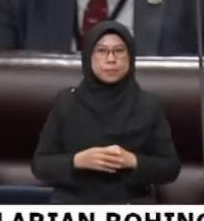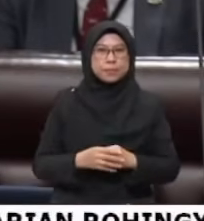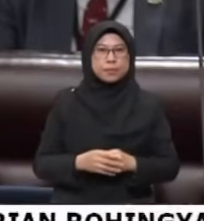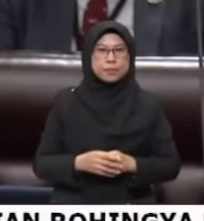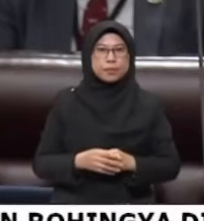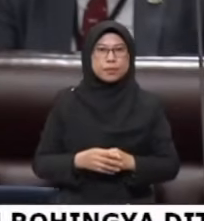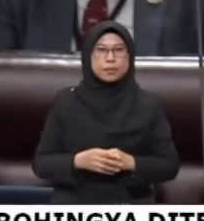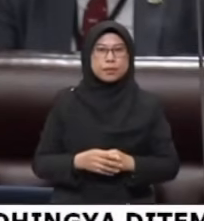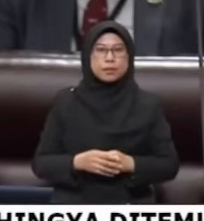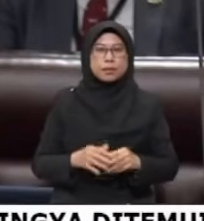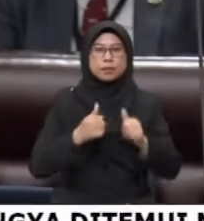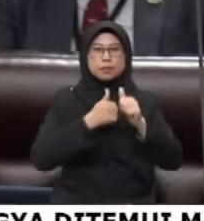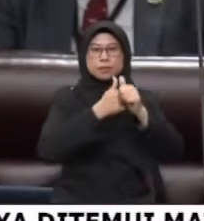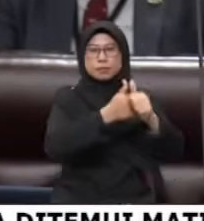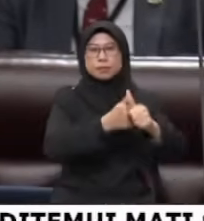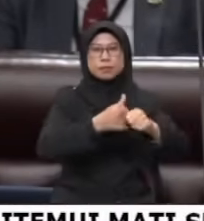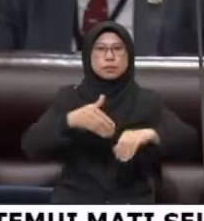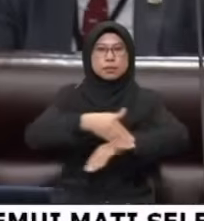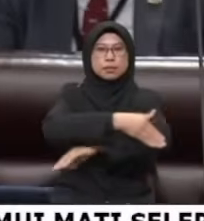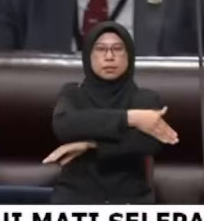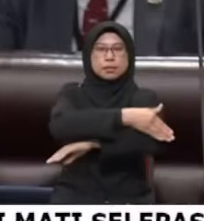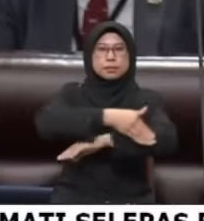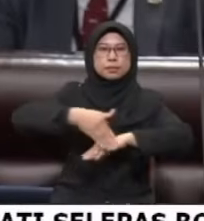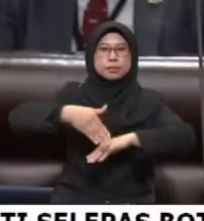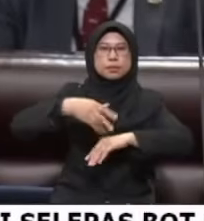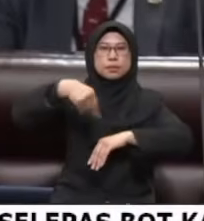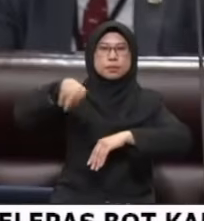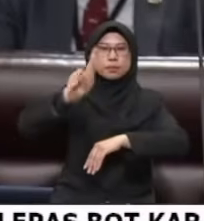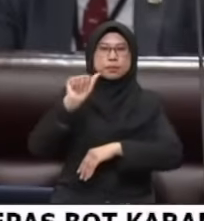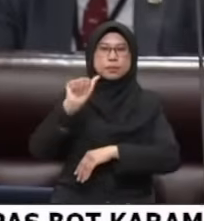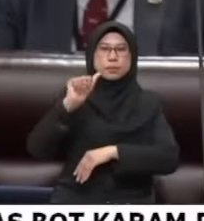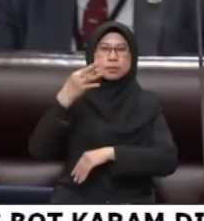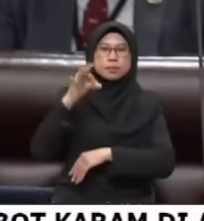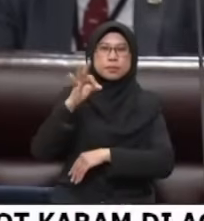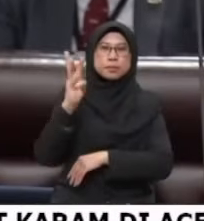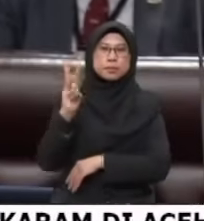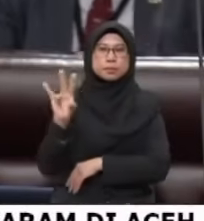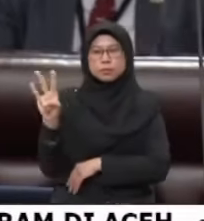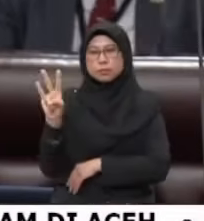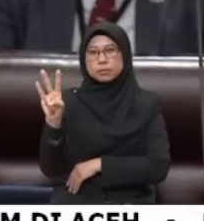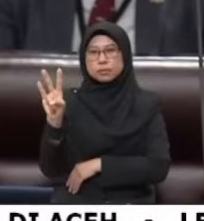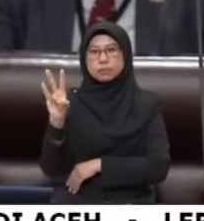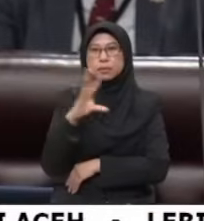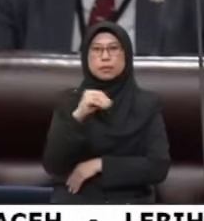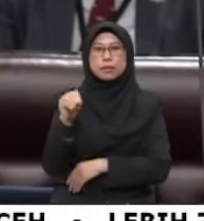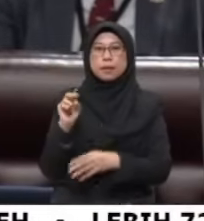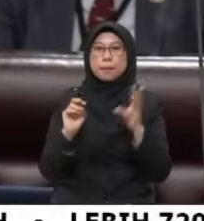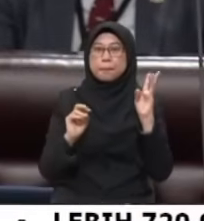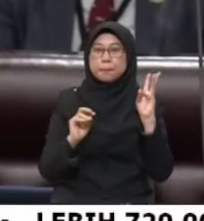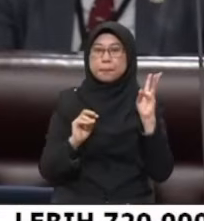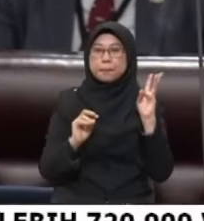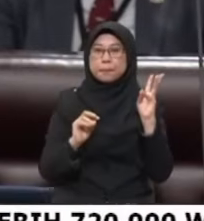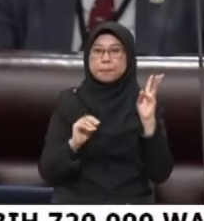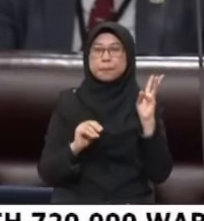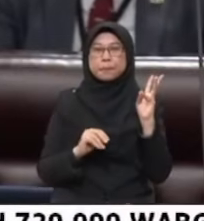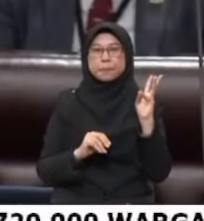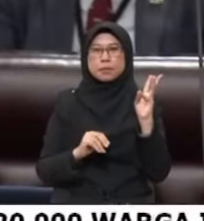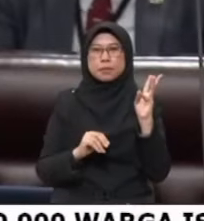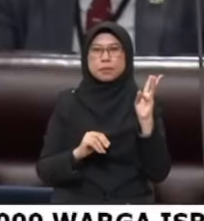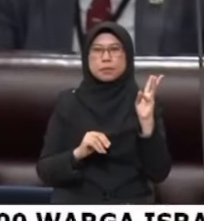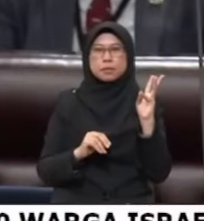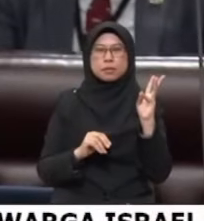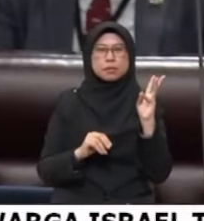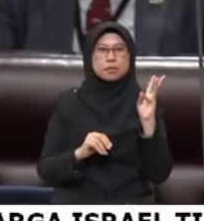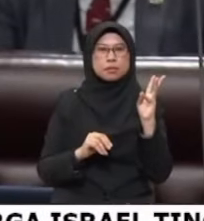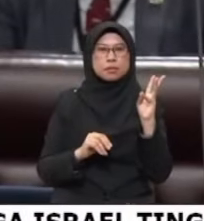solution berdasarkan garis sempadan pra 1967 dan yang keenamnya memerangi